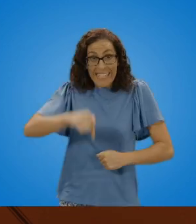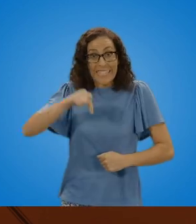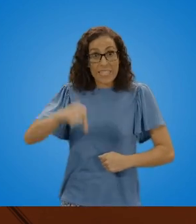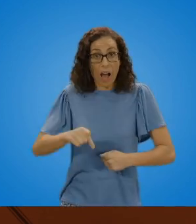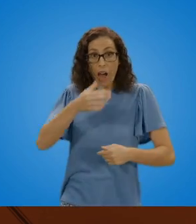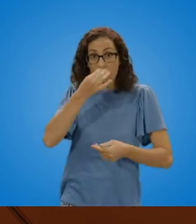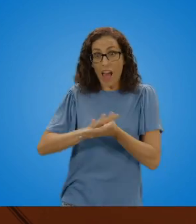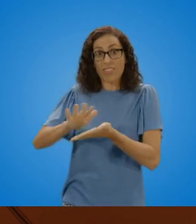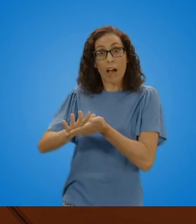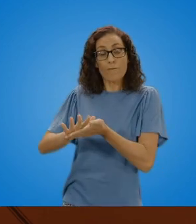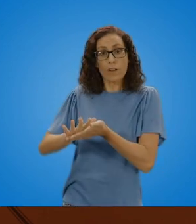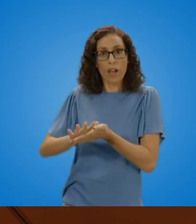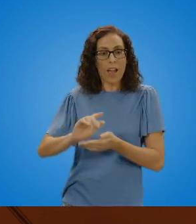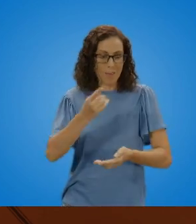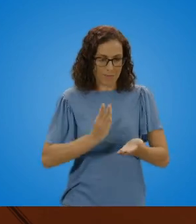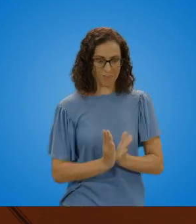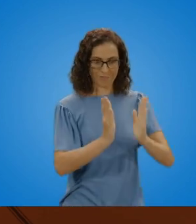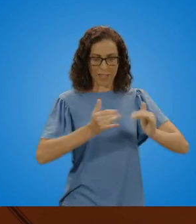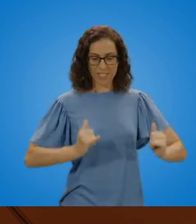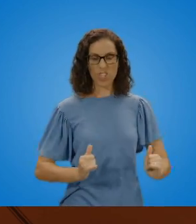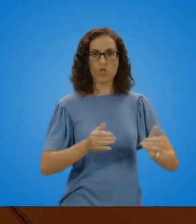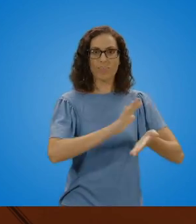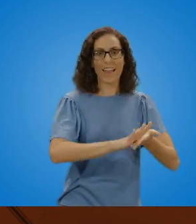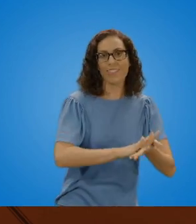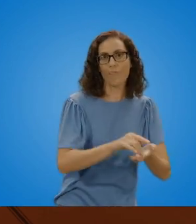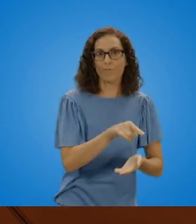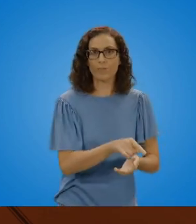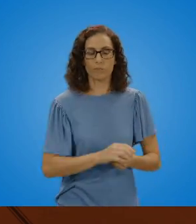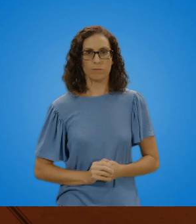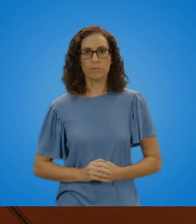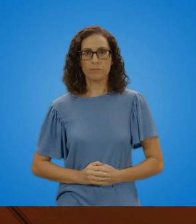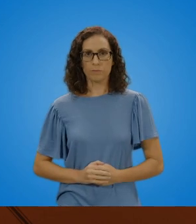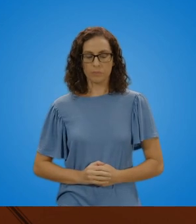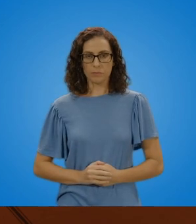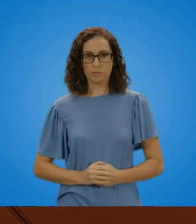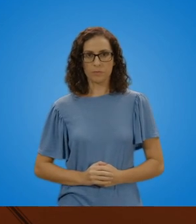Le, iridu natfu issa! Ejja nibdew mis-sidġu, dadda fis-sidġu!